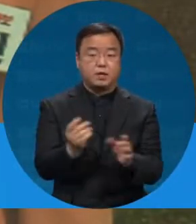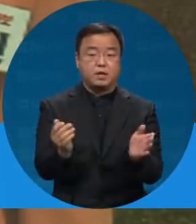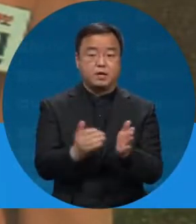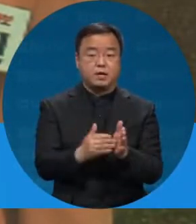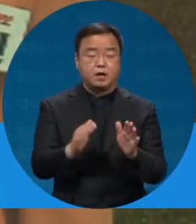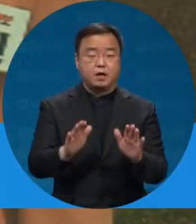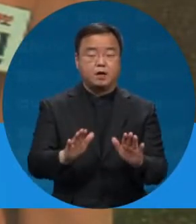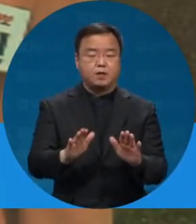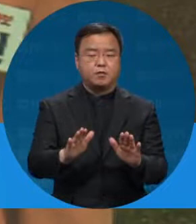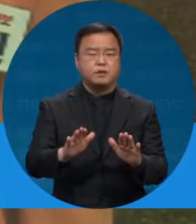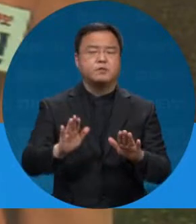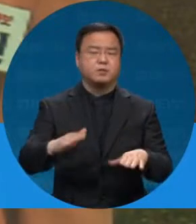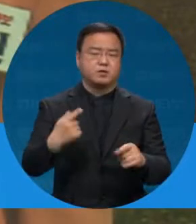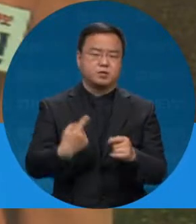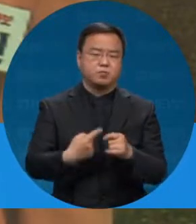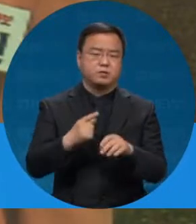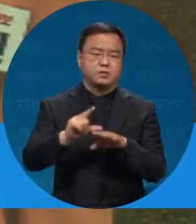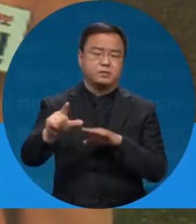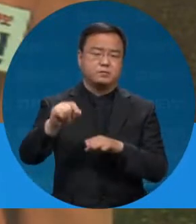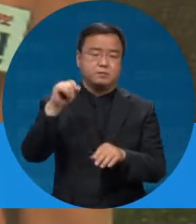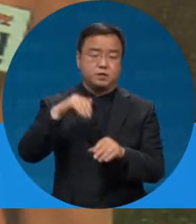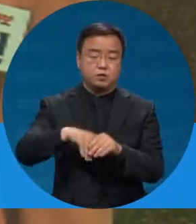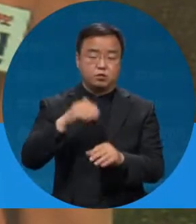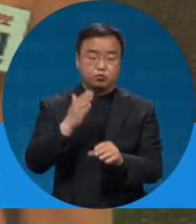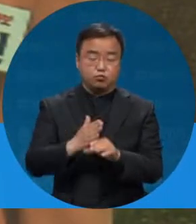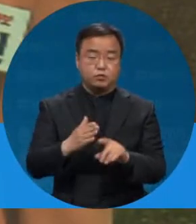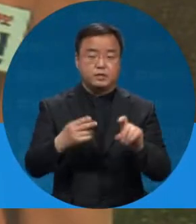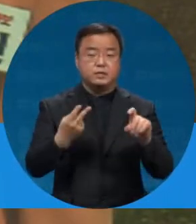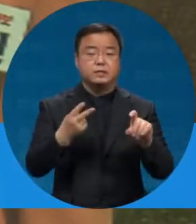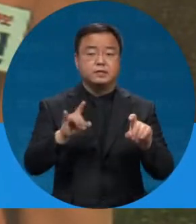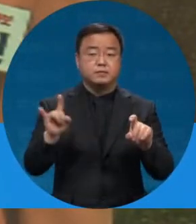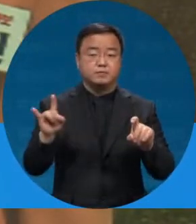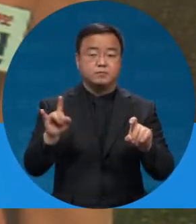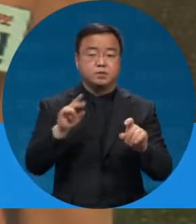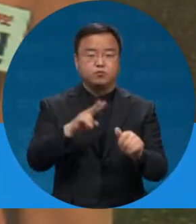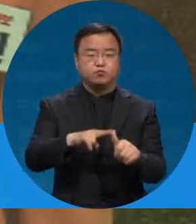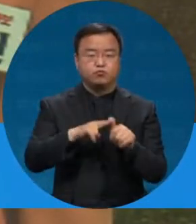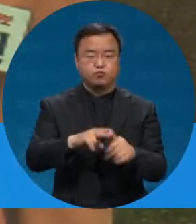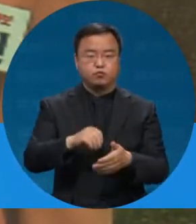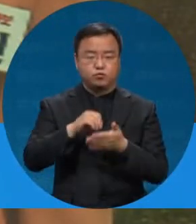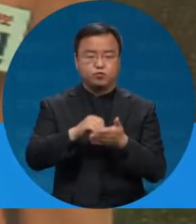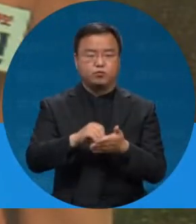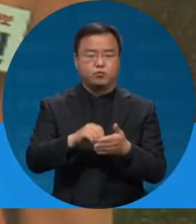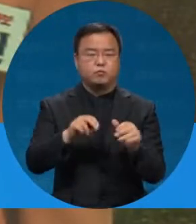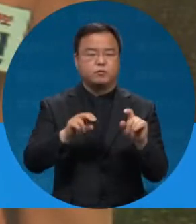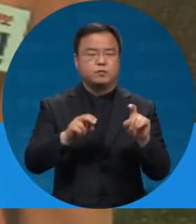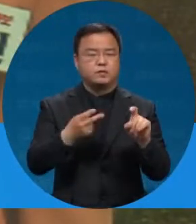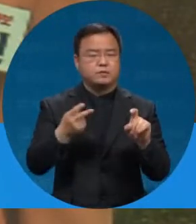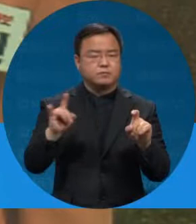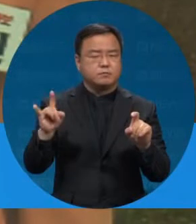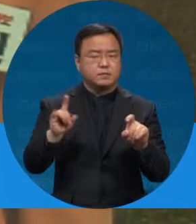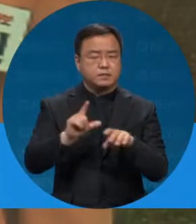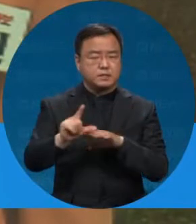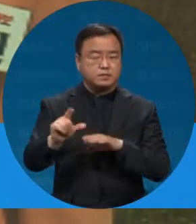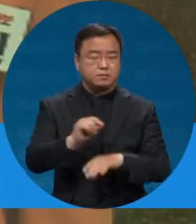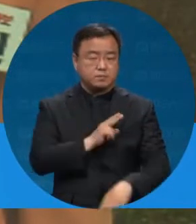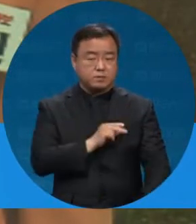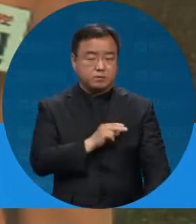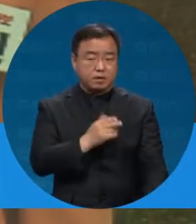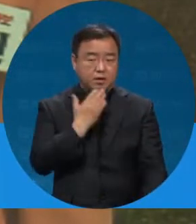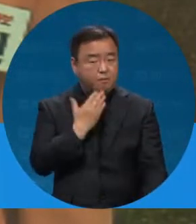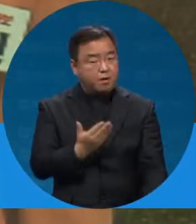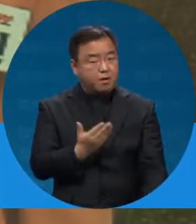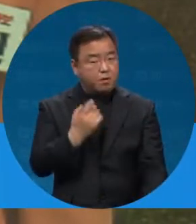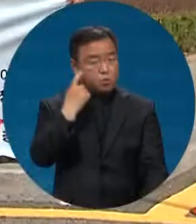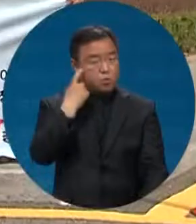첫 지방선거에 10대 후보들이 도전장을 내고 있습니다. 10대 지방의원 시대가 열릴지 주목됩니다. 황대훈 기자입니다.